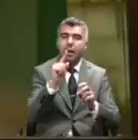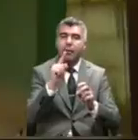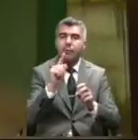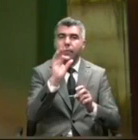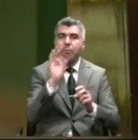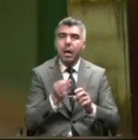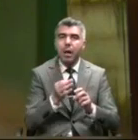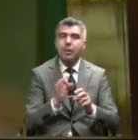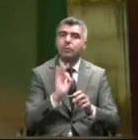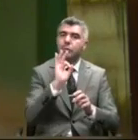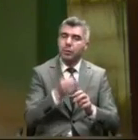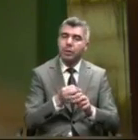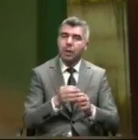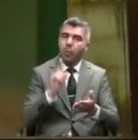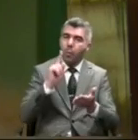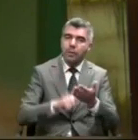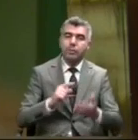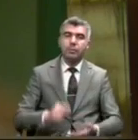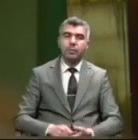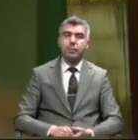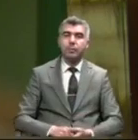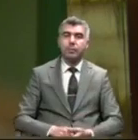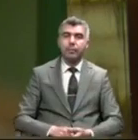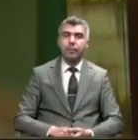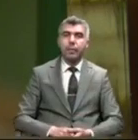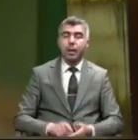المعدل لان الاختيارات